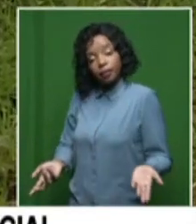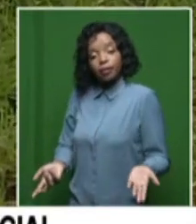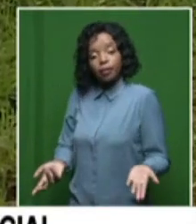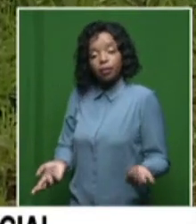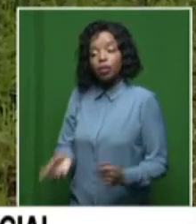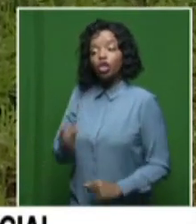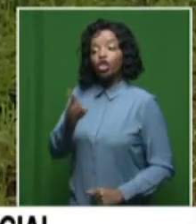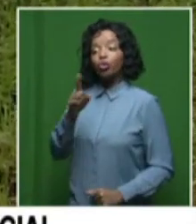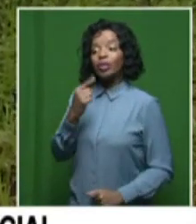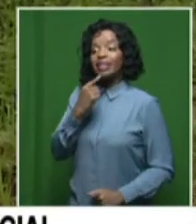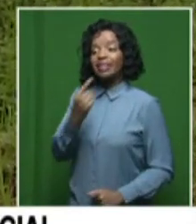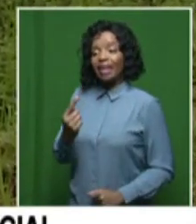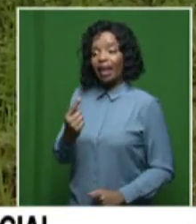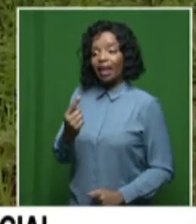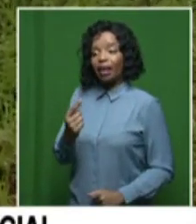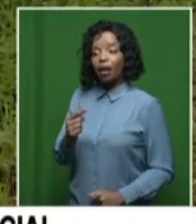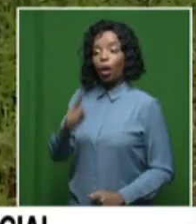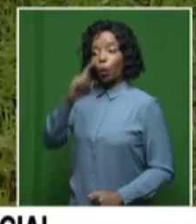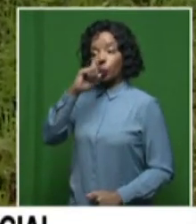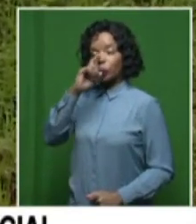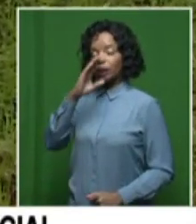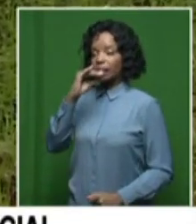busisho akakhulumanga next